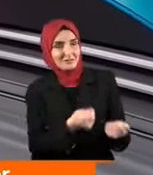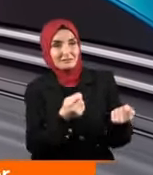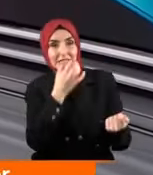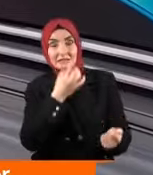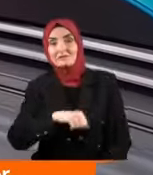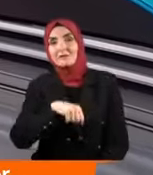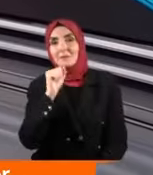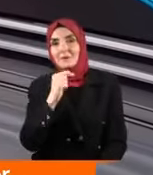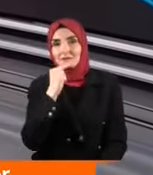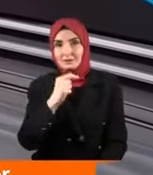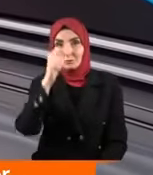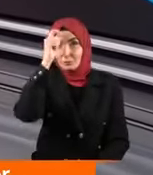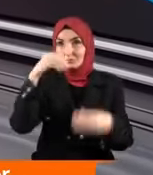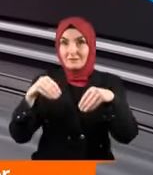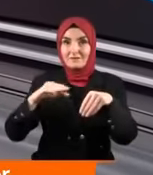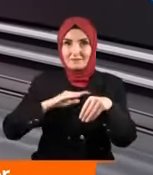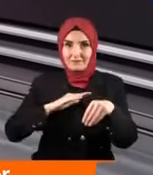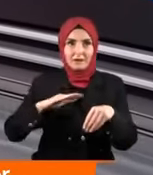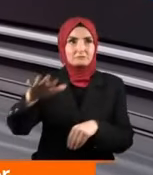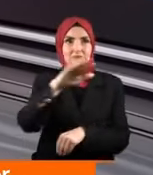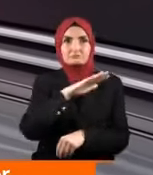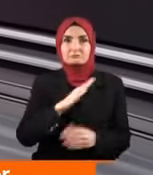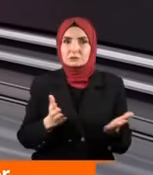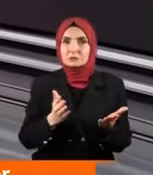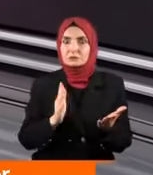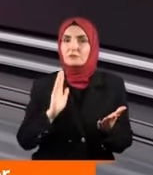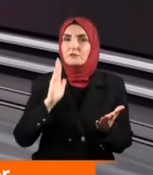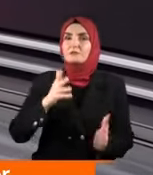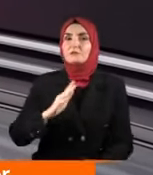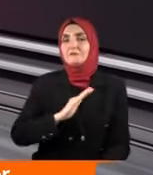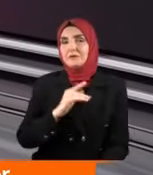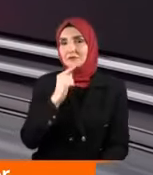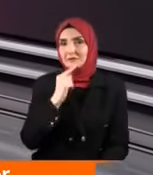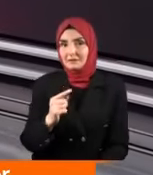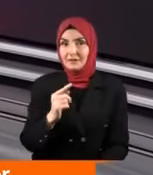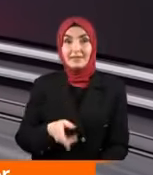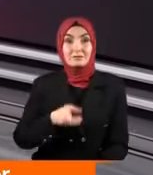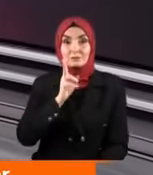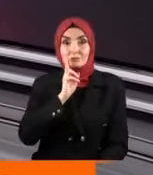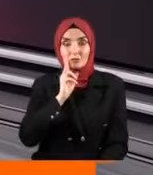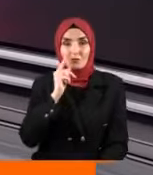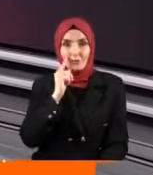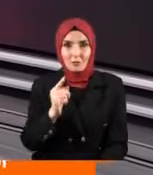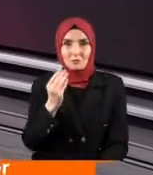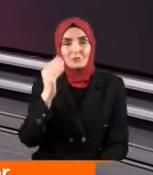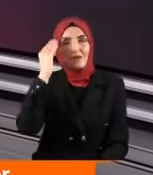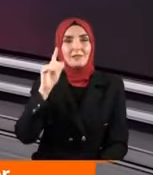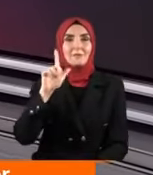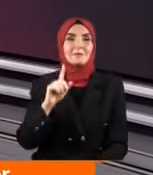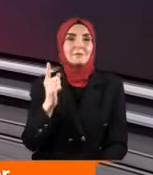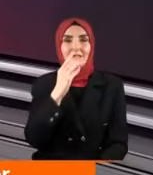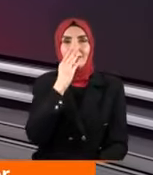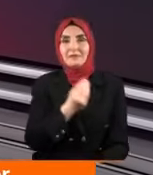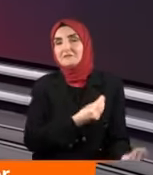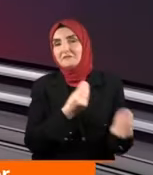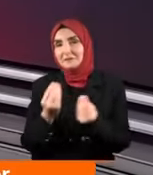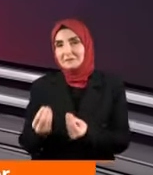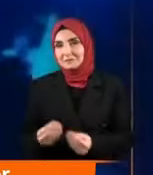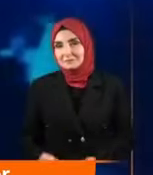gün ilginin arttığını da sözlerine ekledi bu arada. Borsa yönetimi tören sonunda Cumhurbaşkanı Erdoğan'a anlamlı bir hediye verdi.